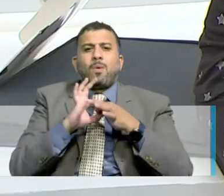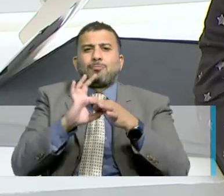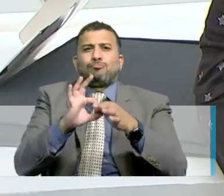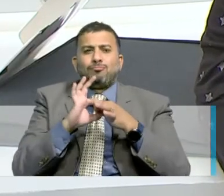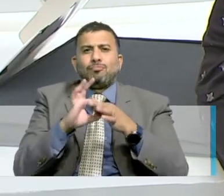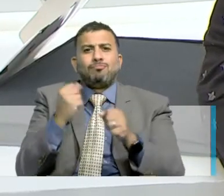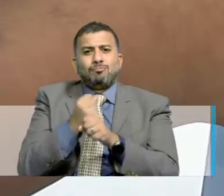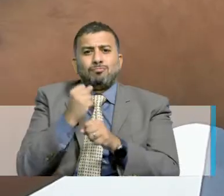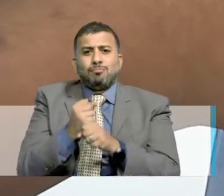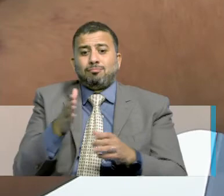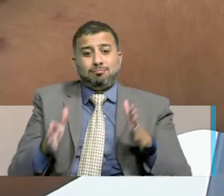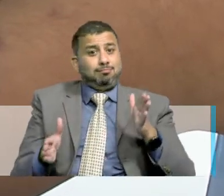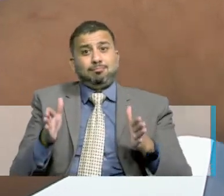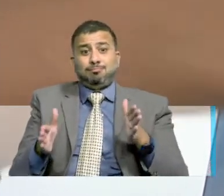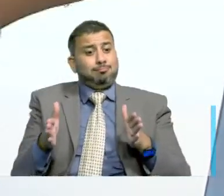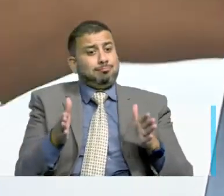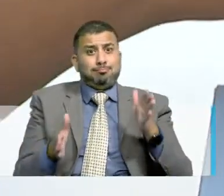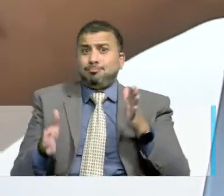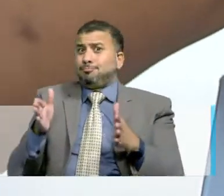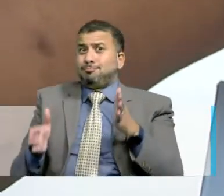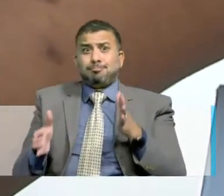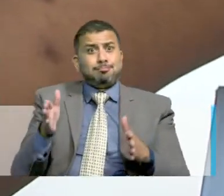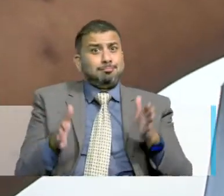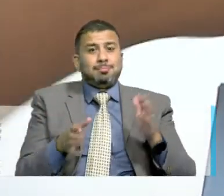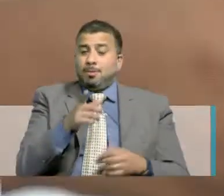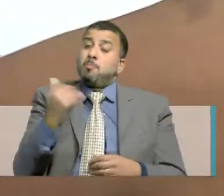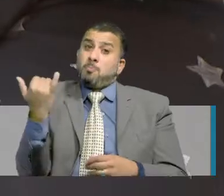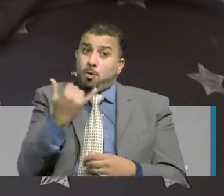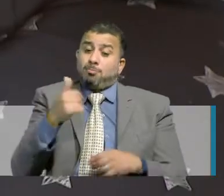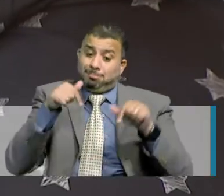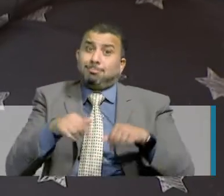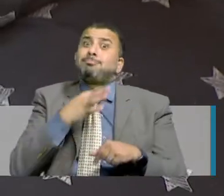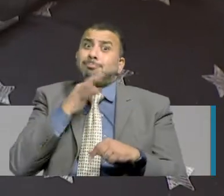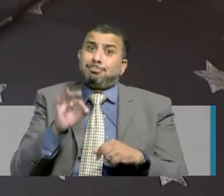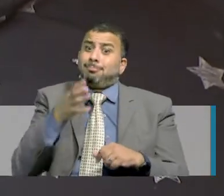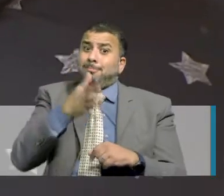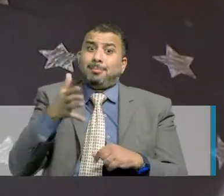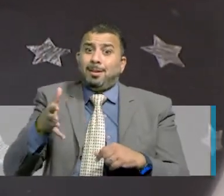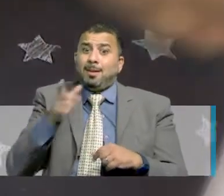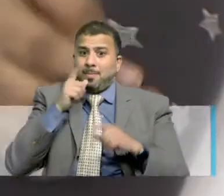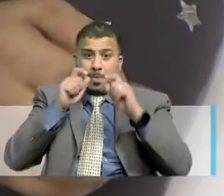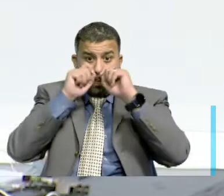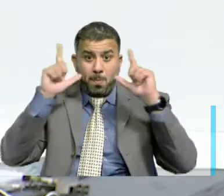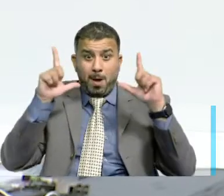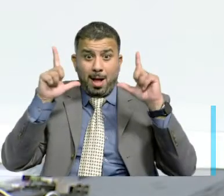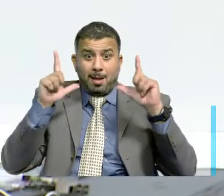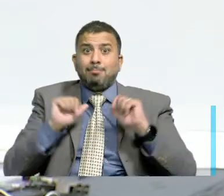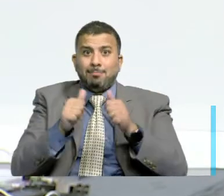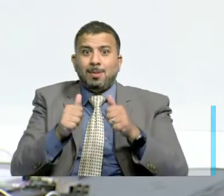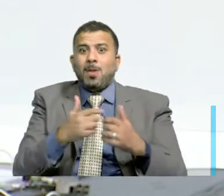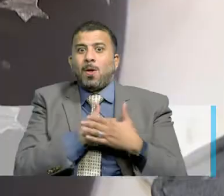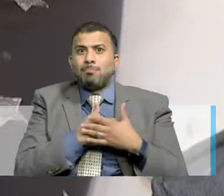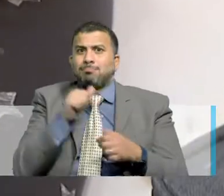الاجتماعي ورشة صناعة الروبوتات، والتي تعتبر أهم تقنيات العصر، هادفة لتعزيز وعي المشاركين بأحدث